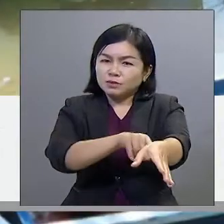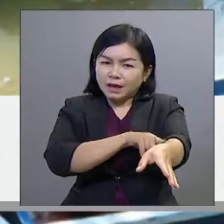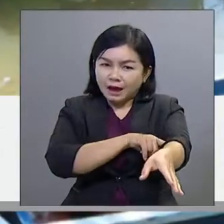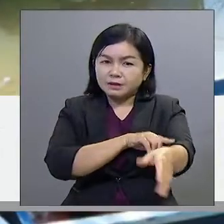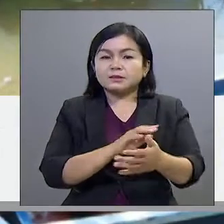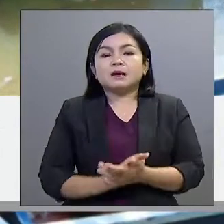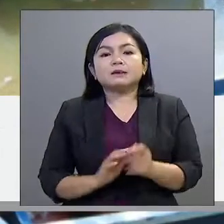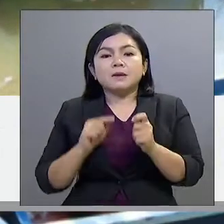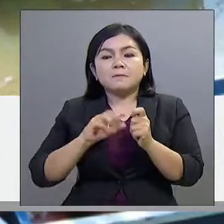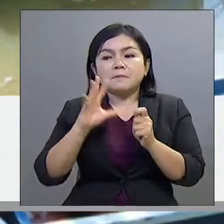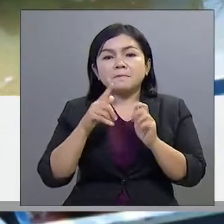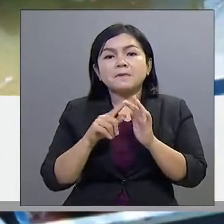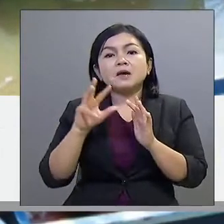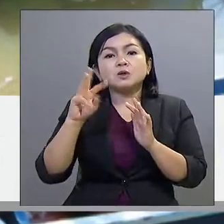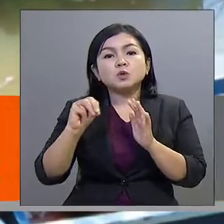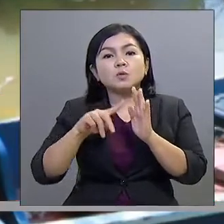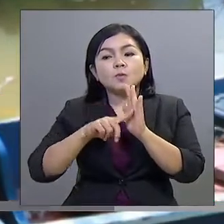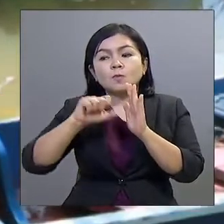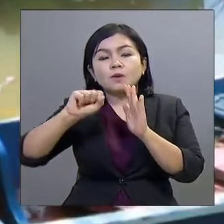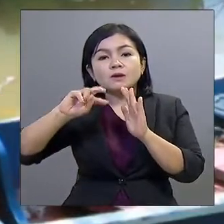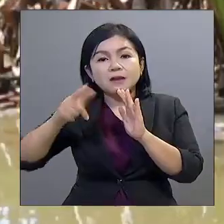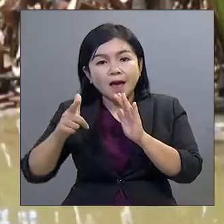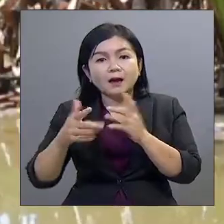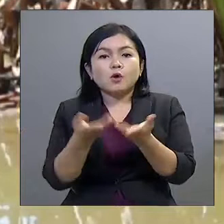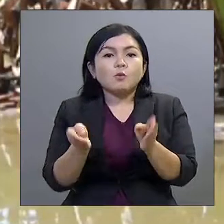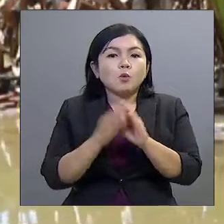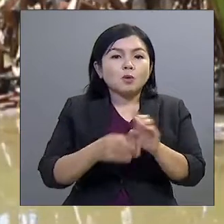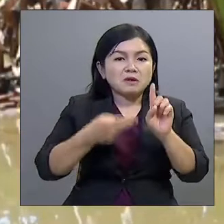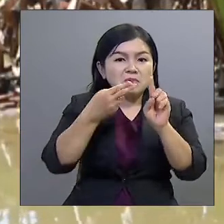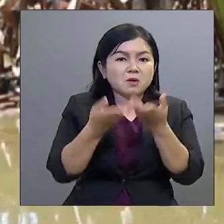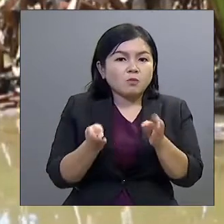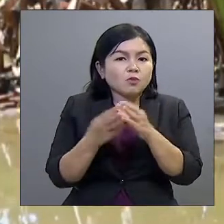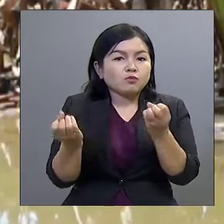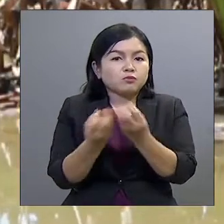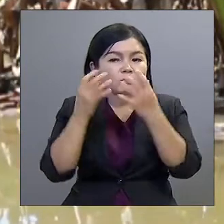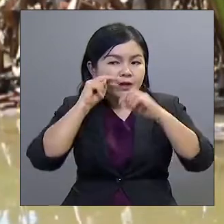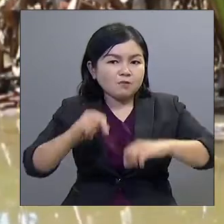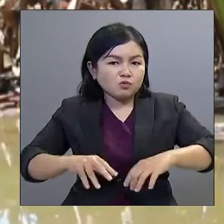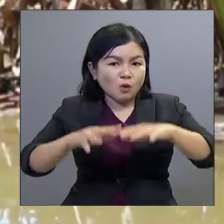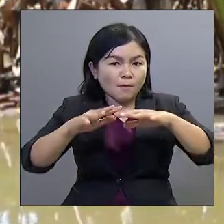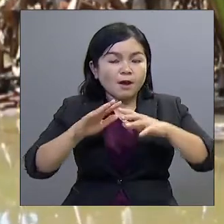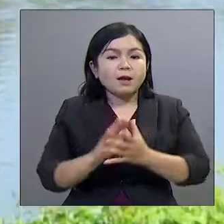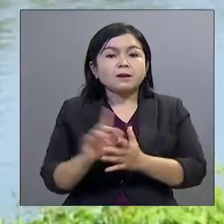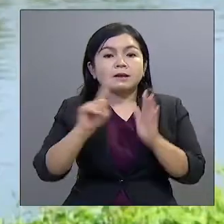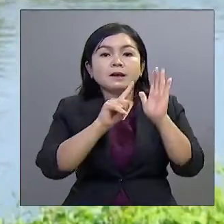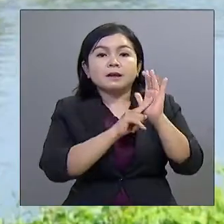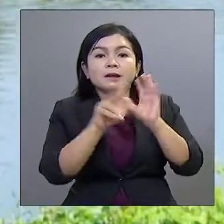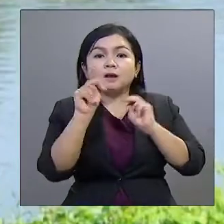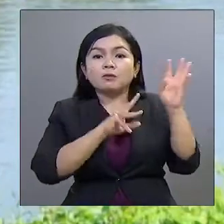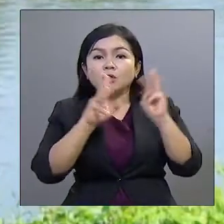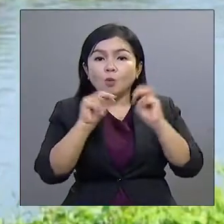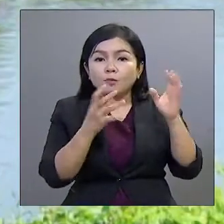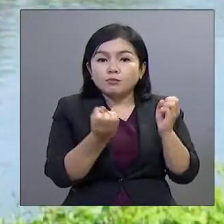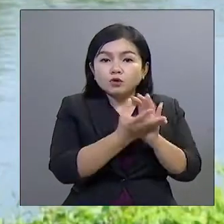ที่อำเภอชุมแสงนั้นได้รับผลกระทบจากน้ำท่วมรวมกว่า 10,000ครัวเรือนส่วนใหญ่อ่าทางนครสวรรค์สำหรับผู้ประสบภัย